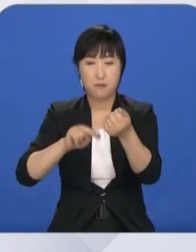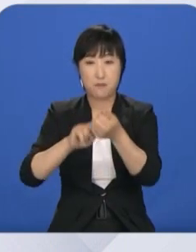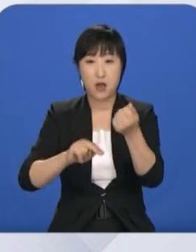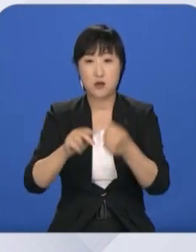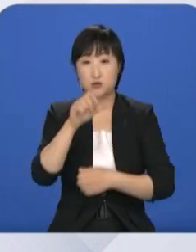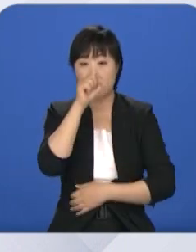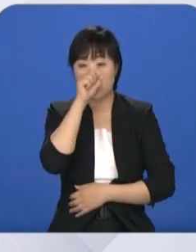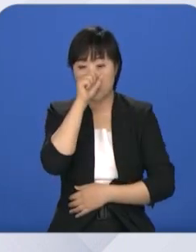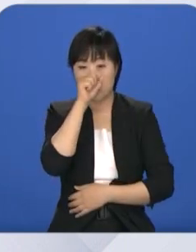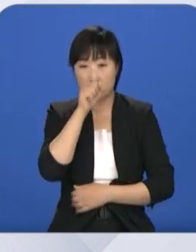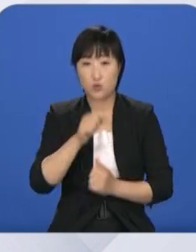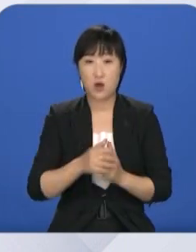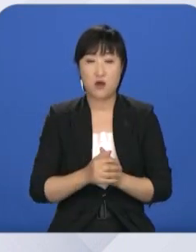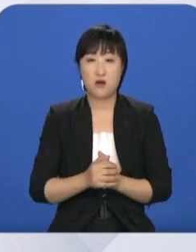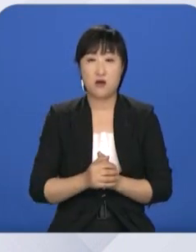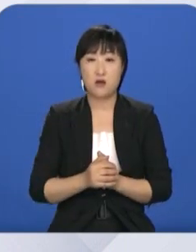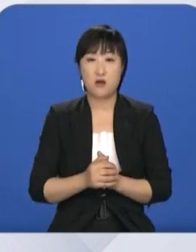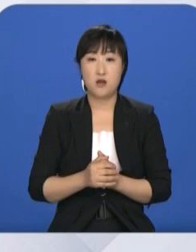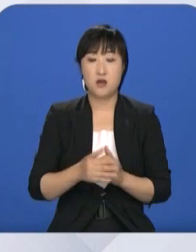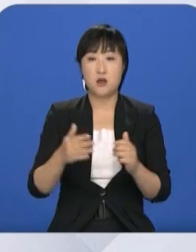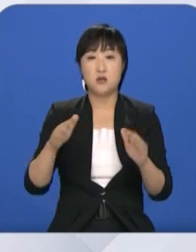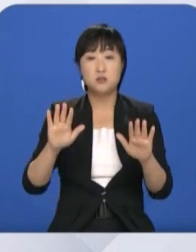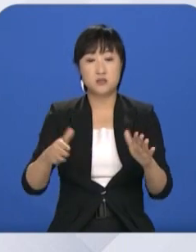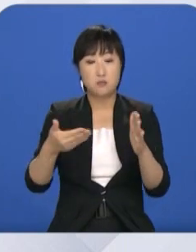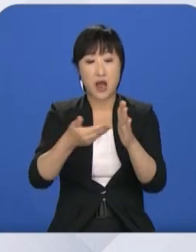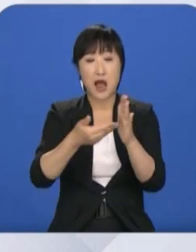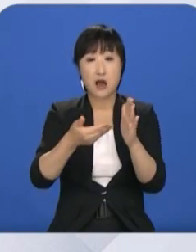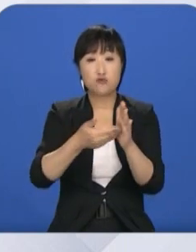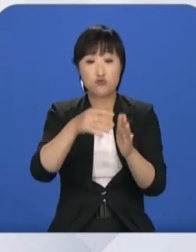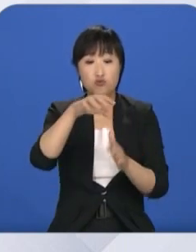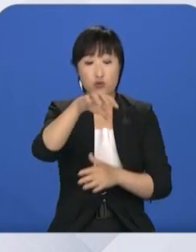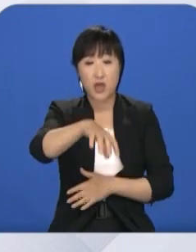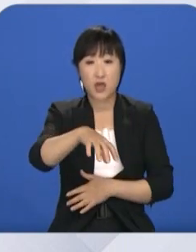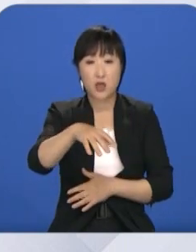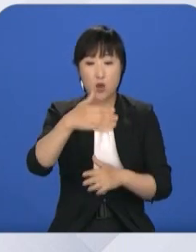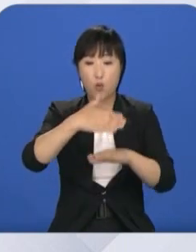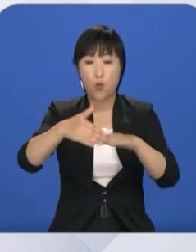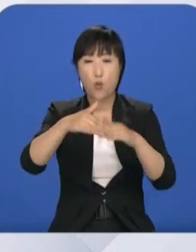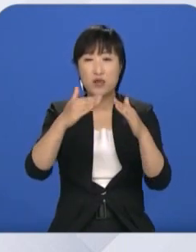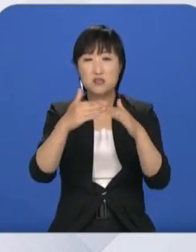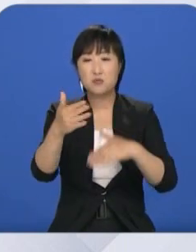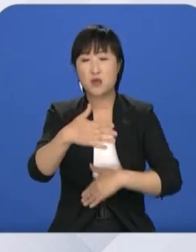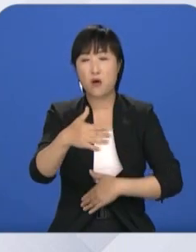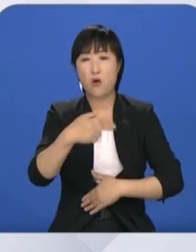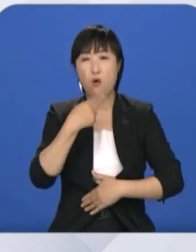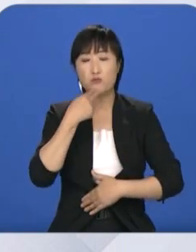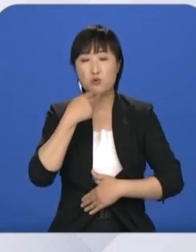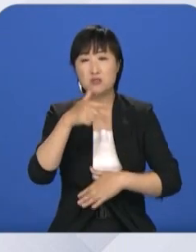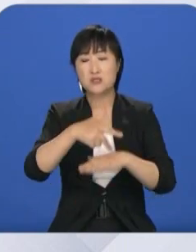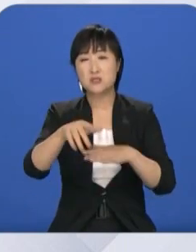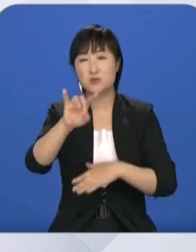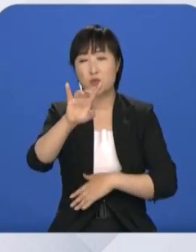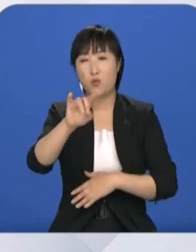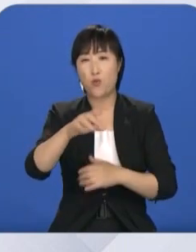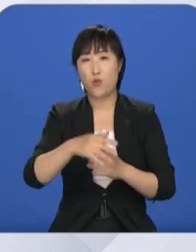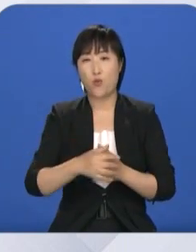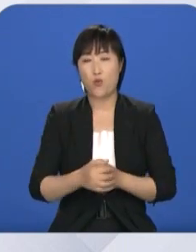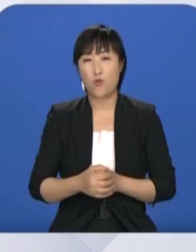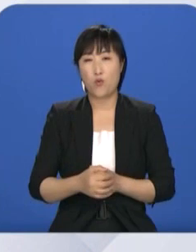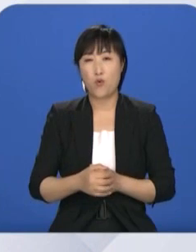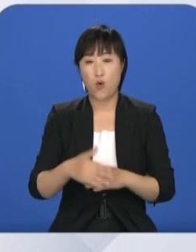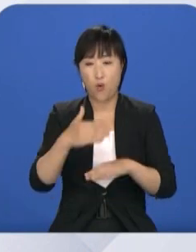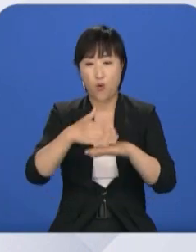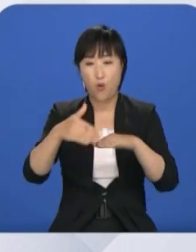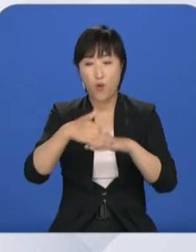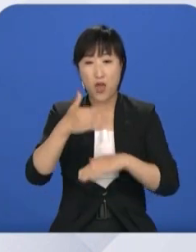보면은 항구치고 횟집이 없는 데가 우리 진도거든요. 근데 그 부분이 아쉽고 이제 회를